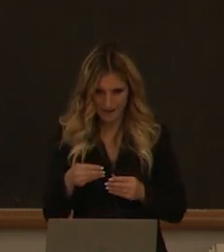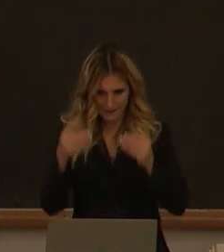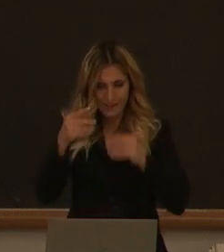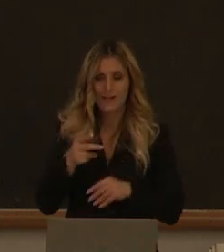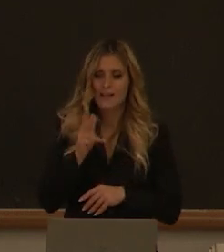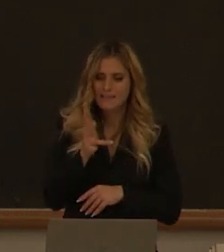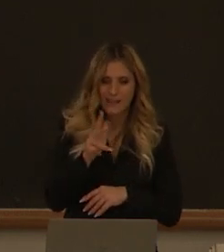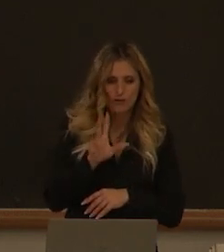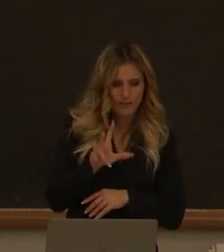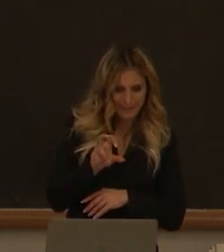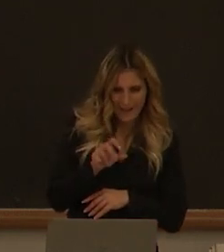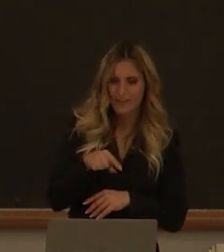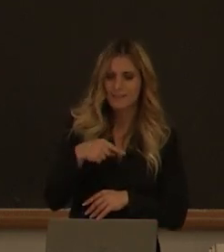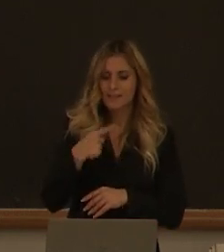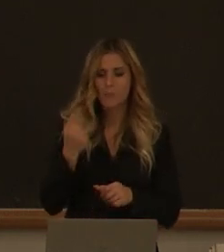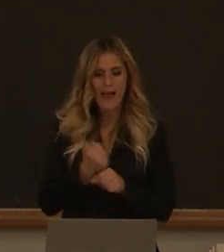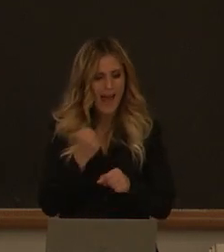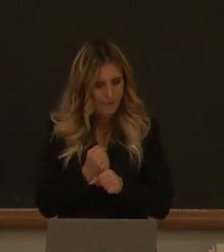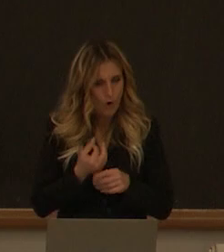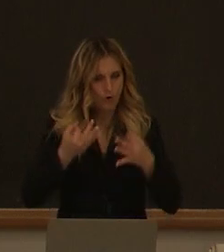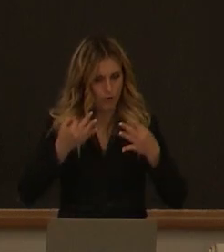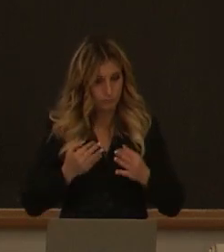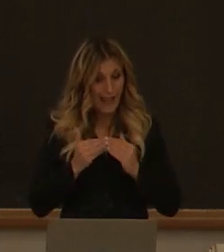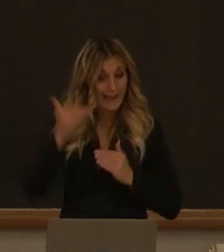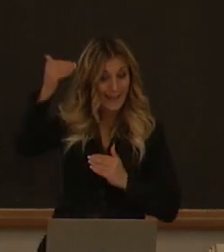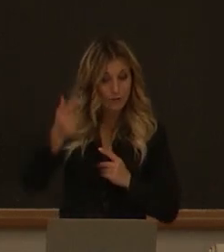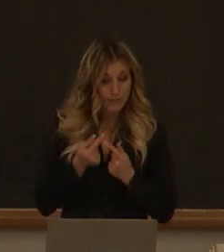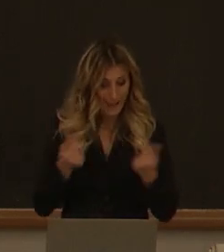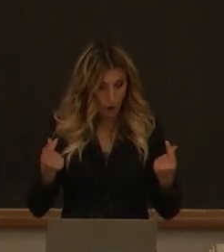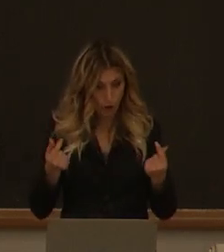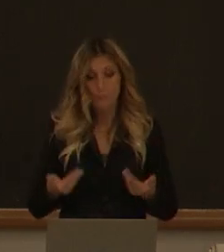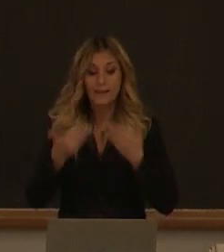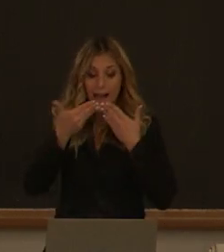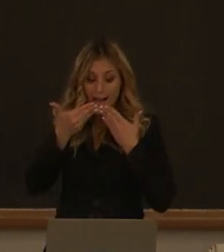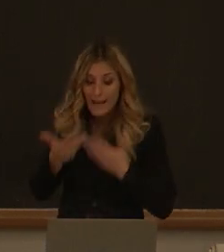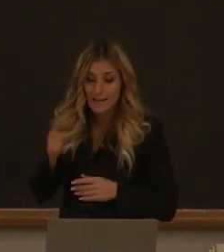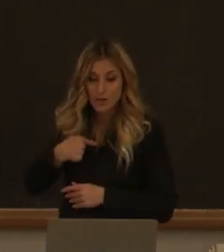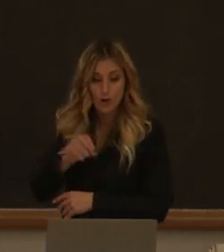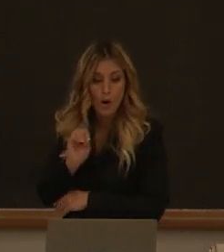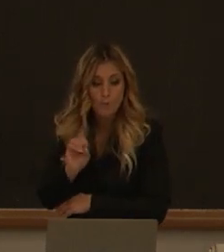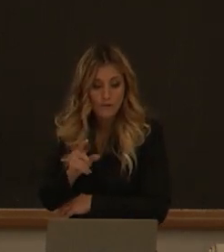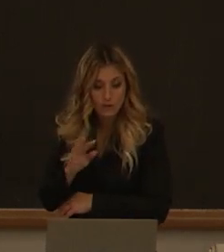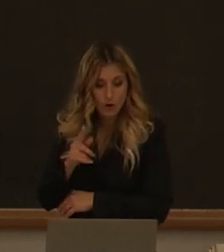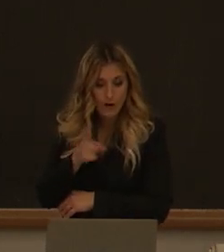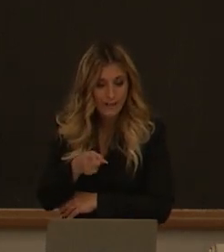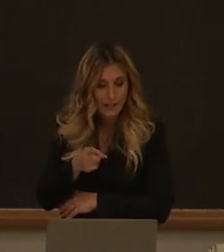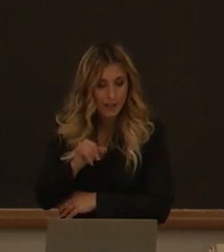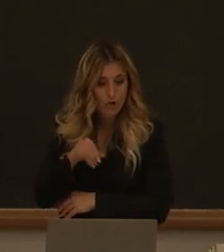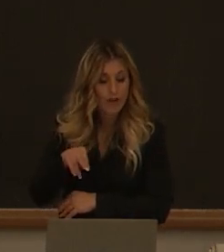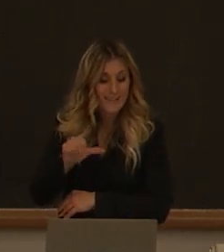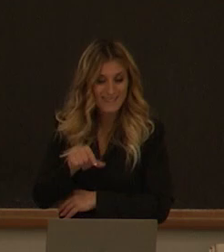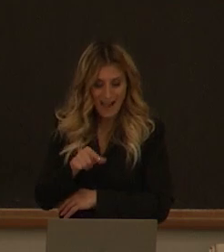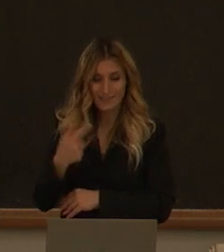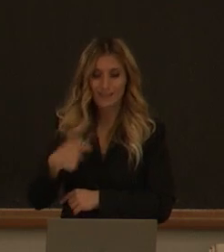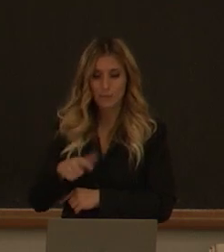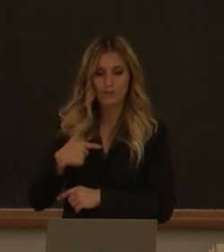per la tavola rotonda lavoro dignitoso e crescita economica. Ringraziamo diciamo, io ringrazio il professor Gianzanti che, andando oltre il suo ruolo